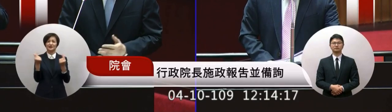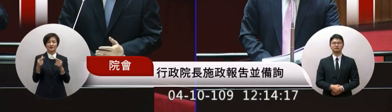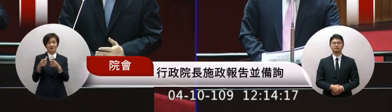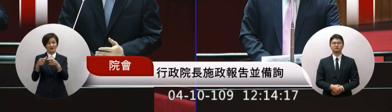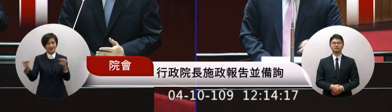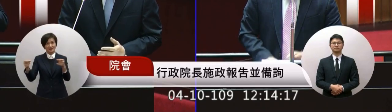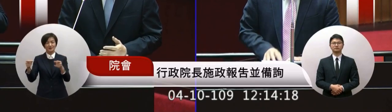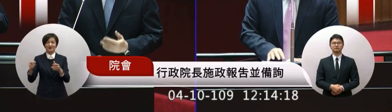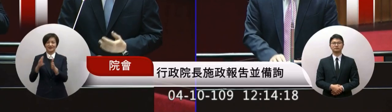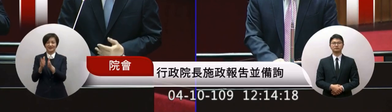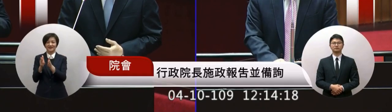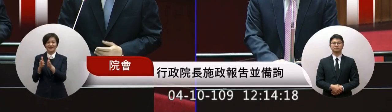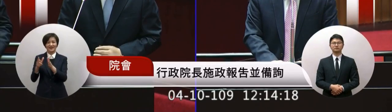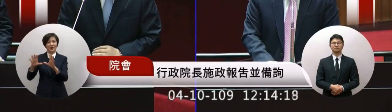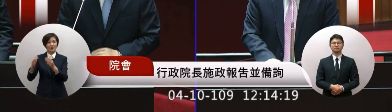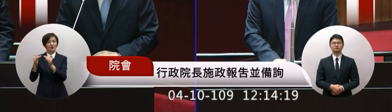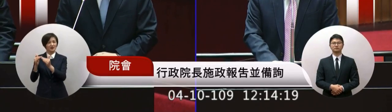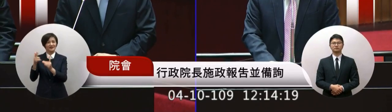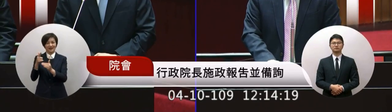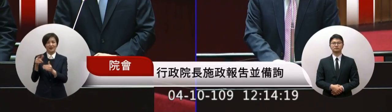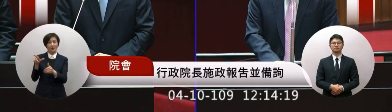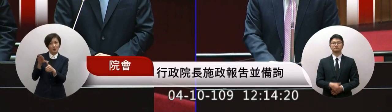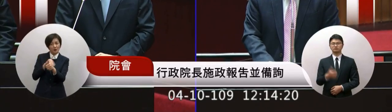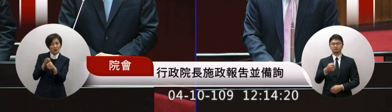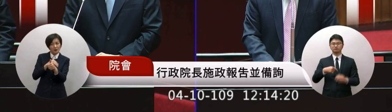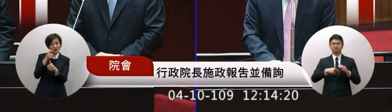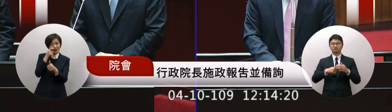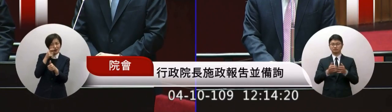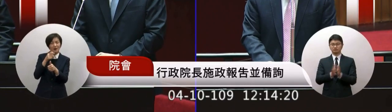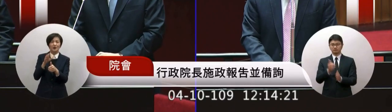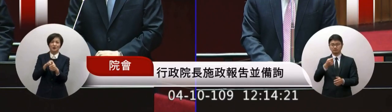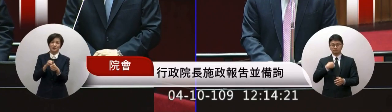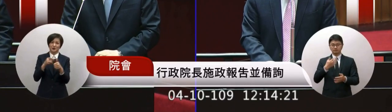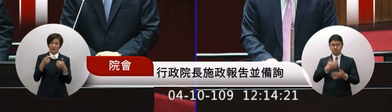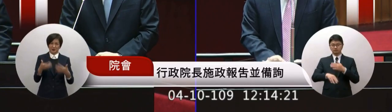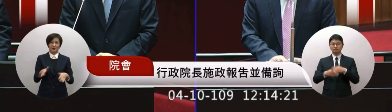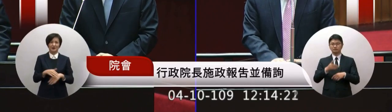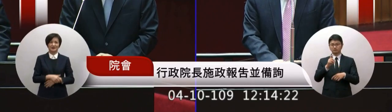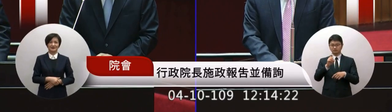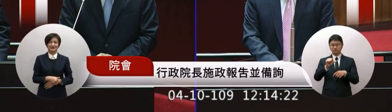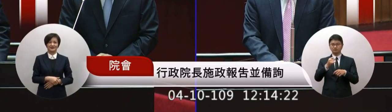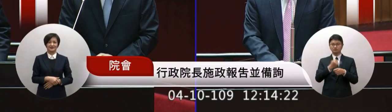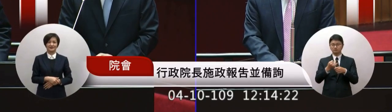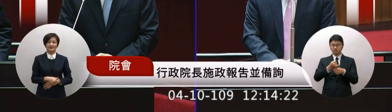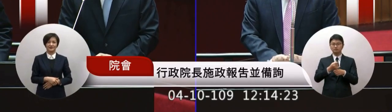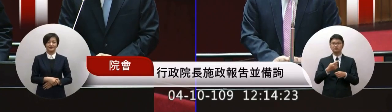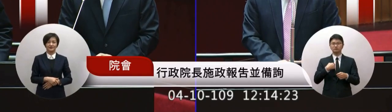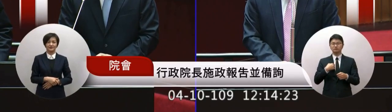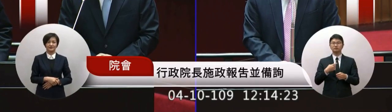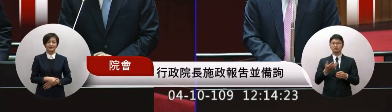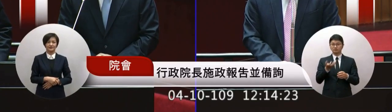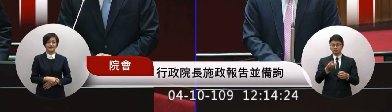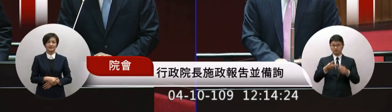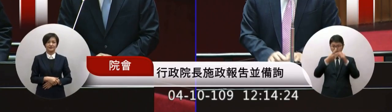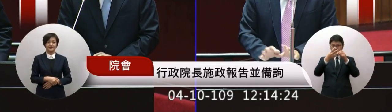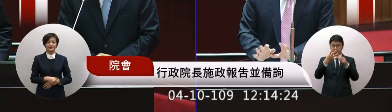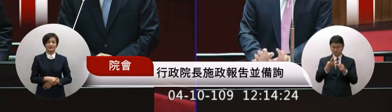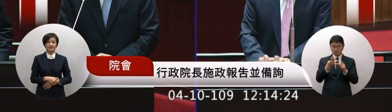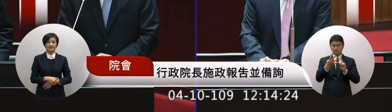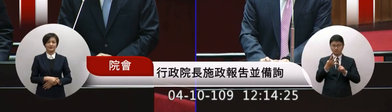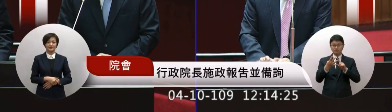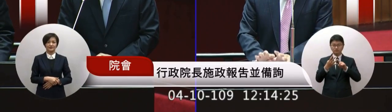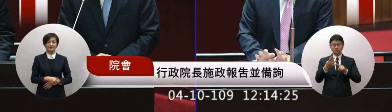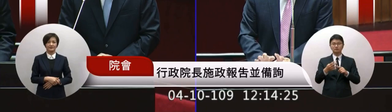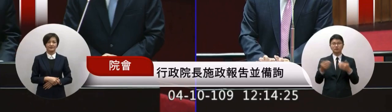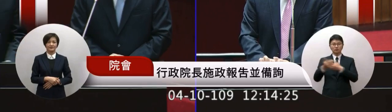的这铁道国家好给我们的经验。 谢谢部长，现在剩下十五秒，我最后做个结论。好，那就是刚才的第三点跟第四点，也就是说我们的